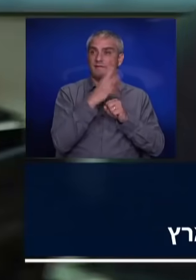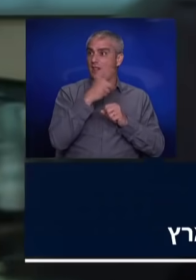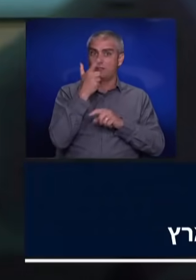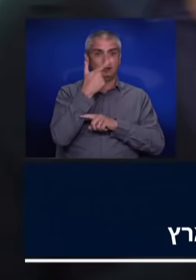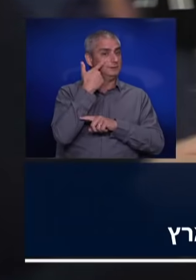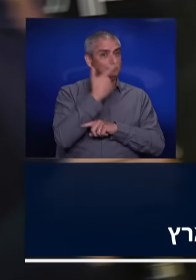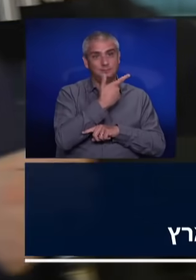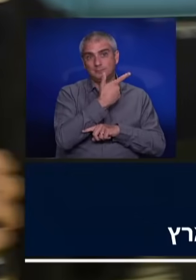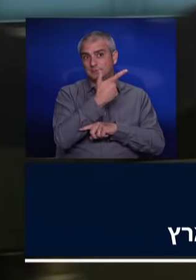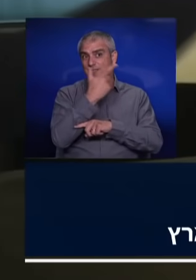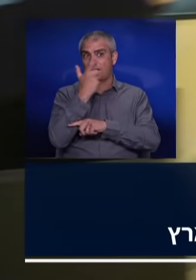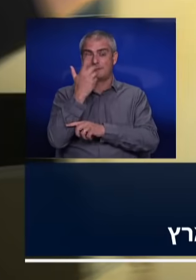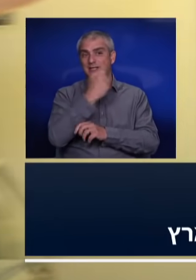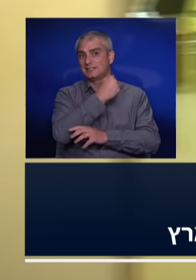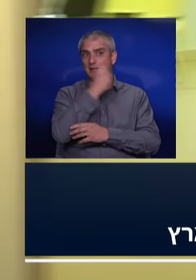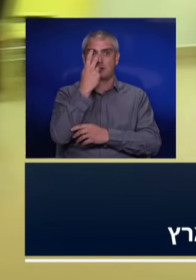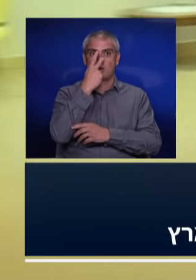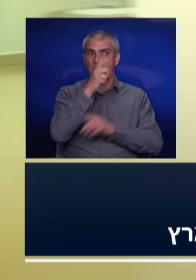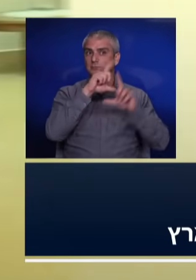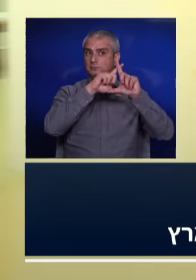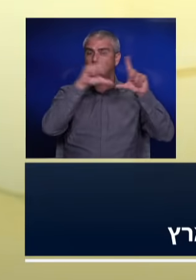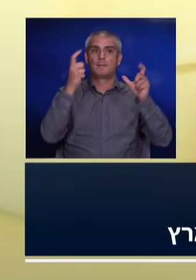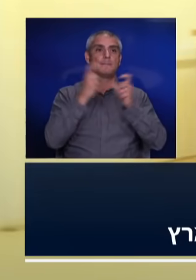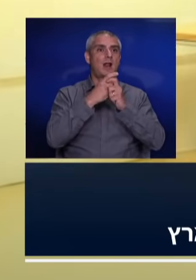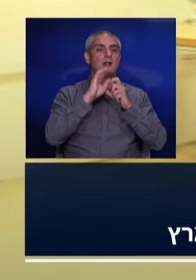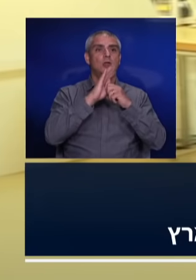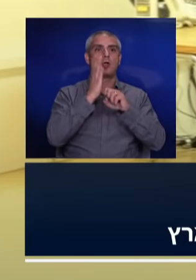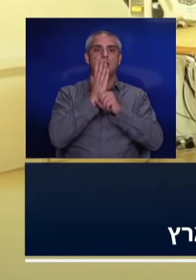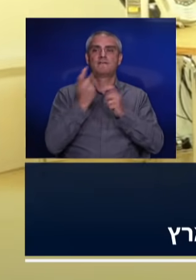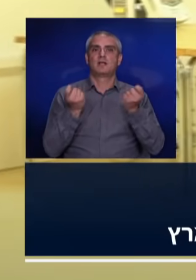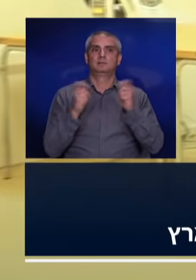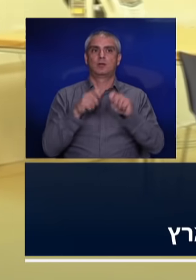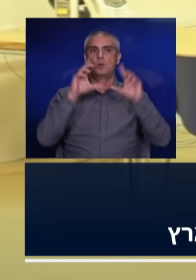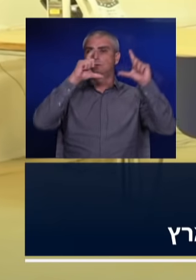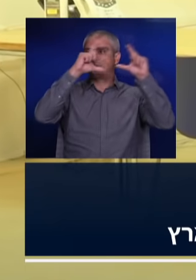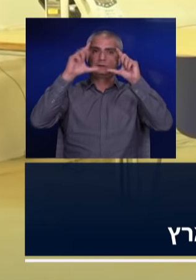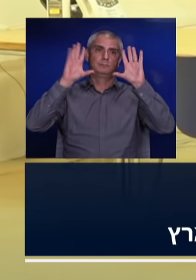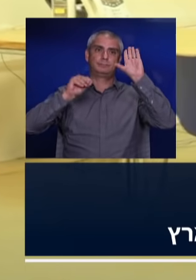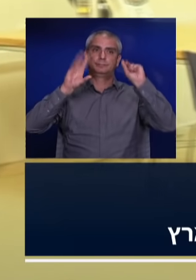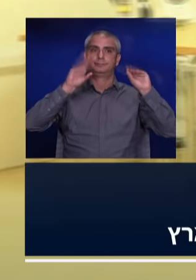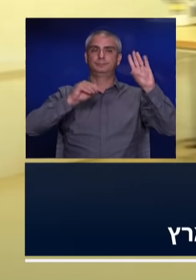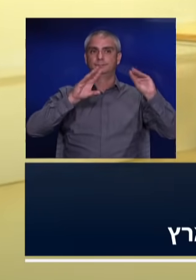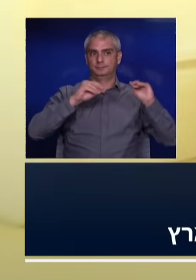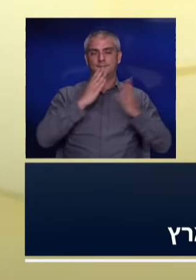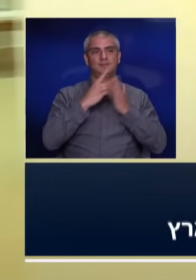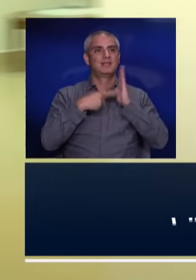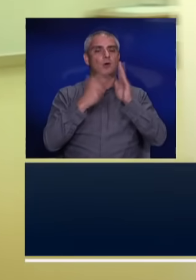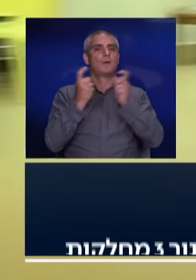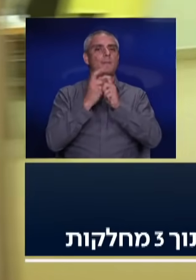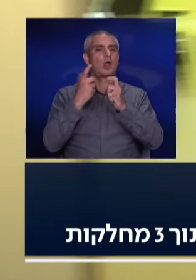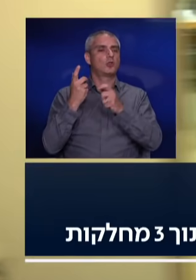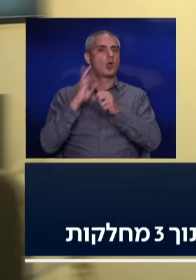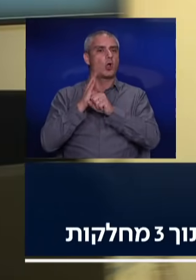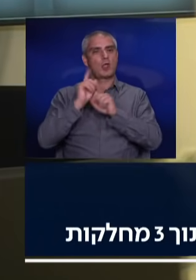ייקח את המצלמה ימינה, אתם יכולים לראות את מחלקת הקורונה שנסגרה. המסכים הללו כמובן הם הראו את מחלקות